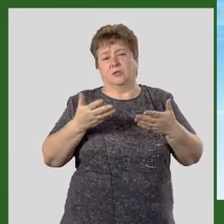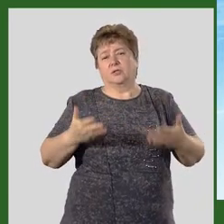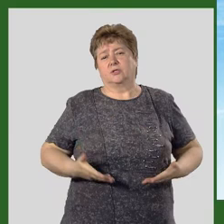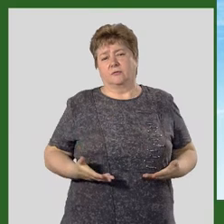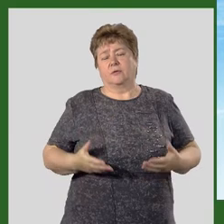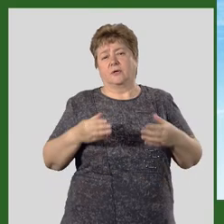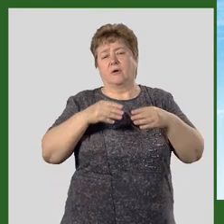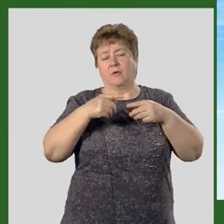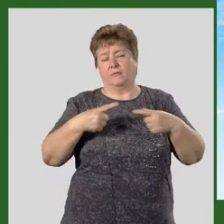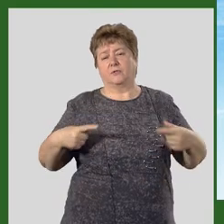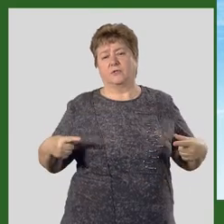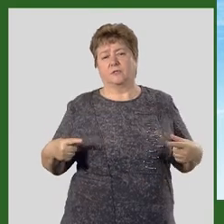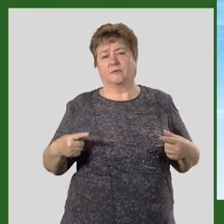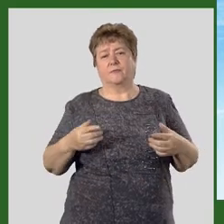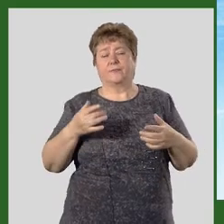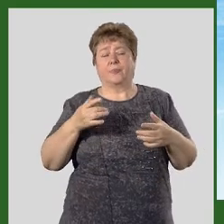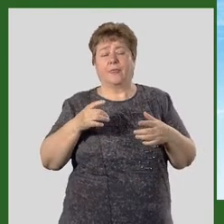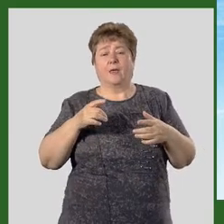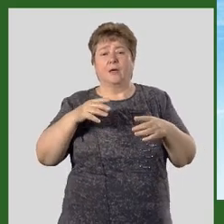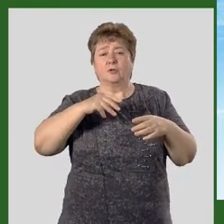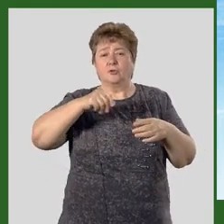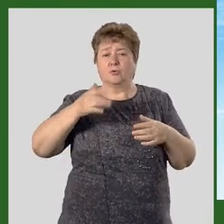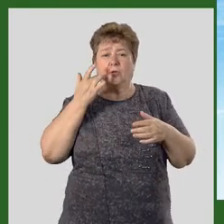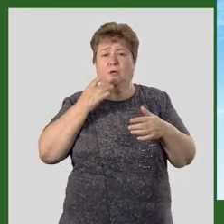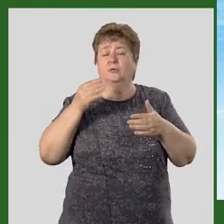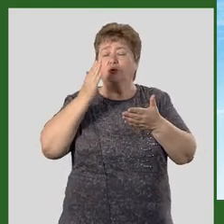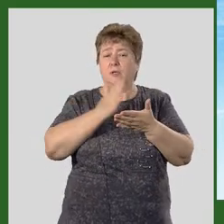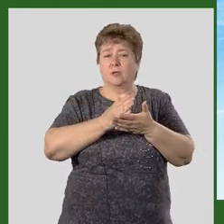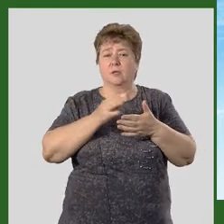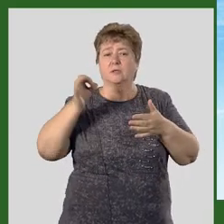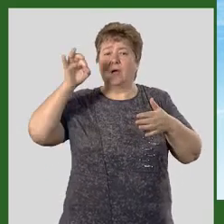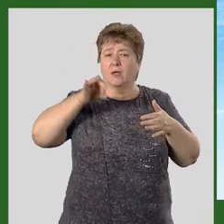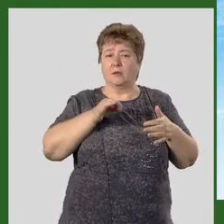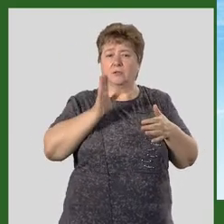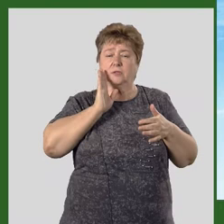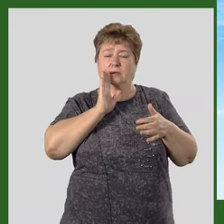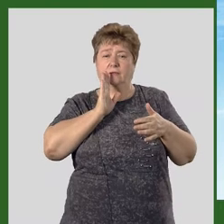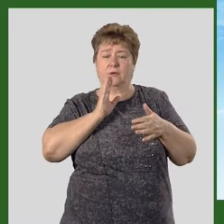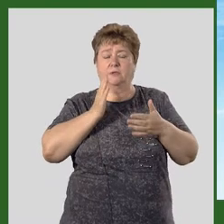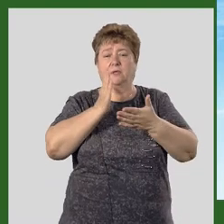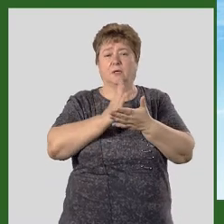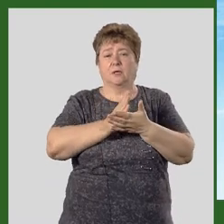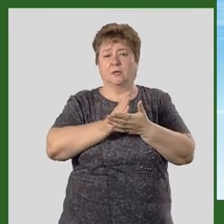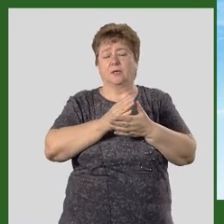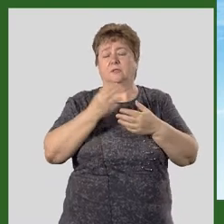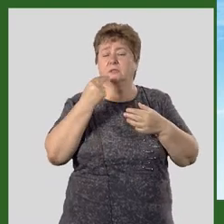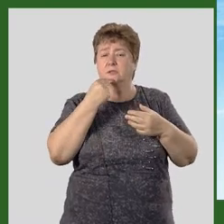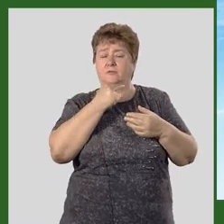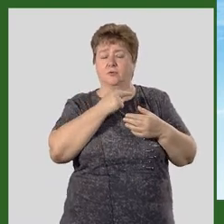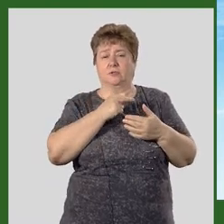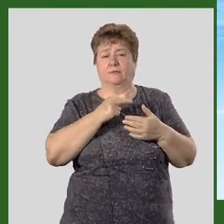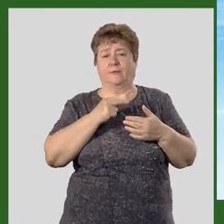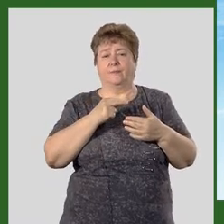веществ. Из-за присутствия солей океаническая вода обладает особыми